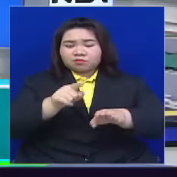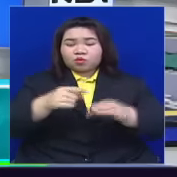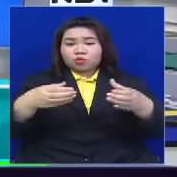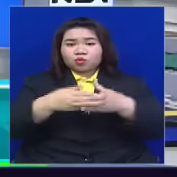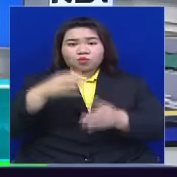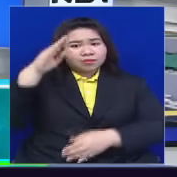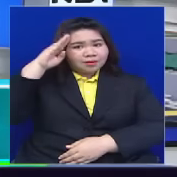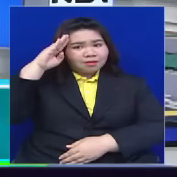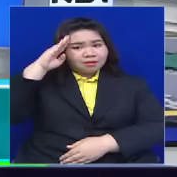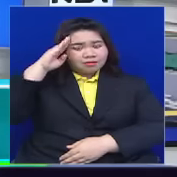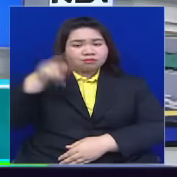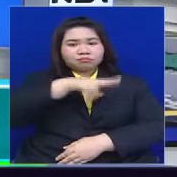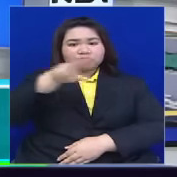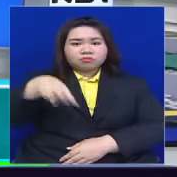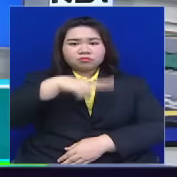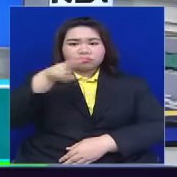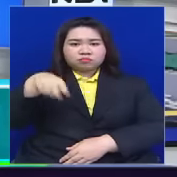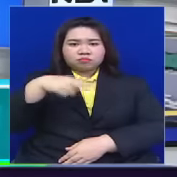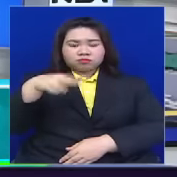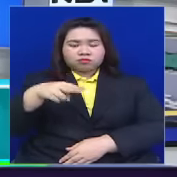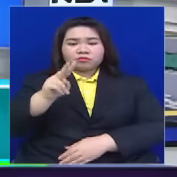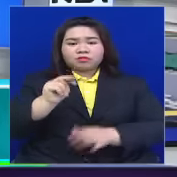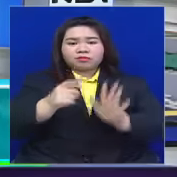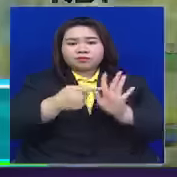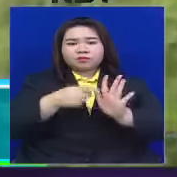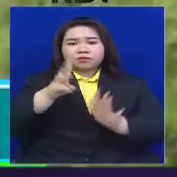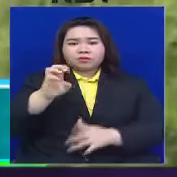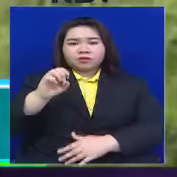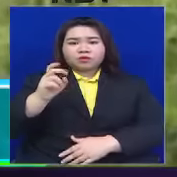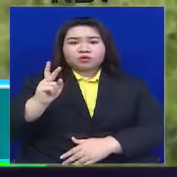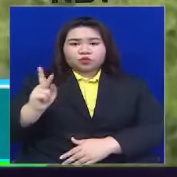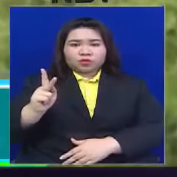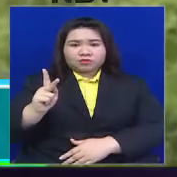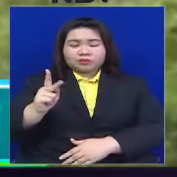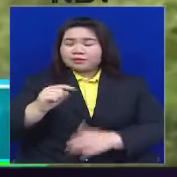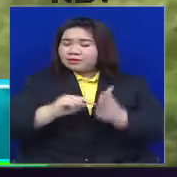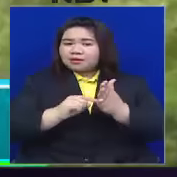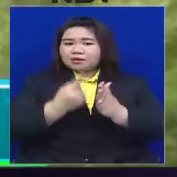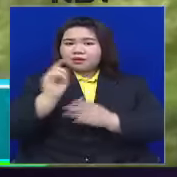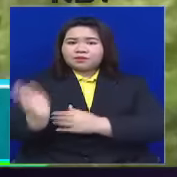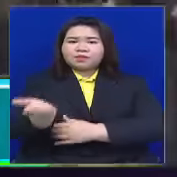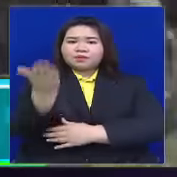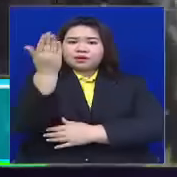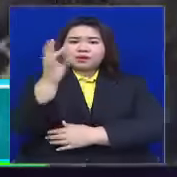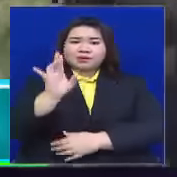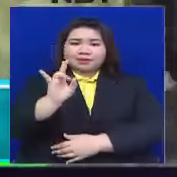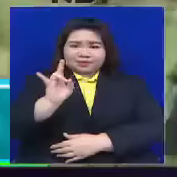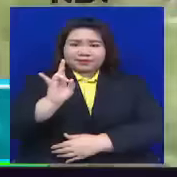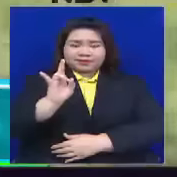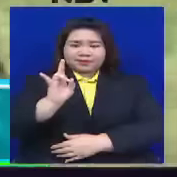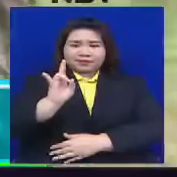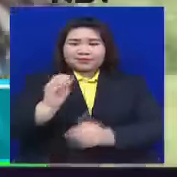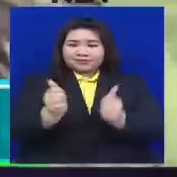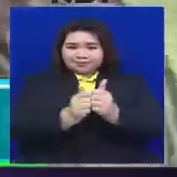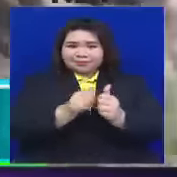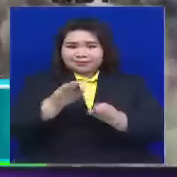นกองพลนาวิกโยธินขึ้นมาตั้งแต่ช่วงเวลาประมาณ7 นาฬิกานะครับตอนนี้เราย